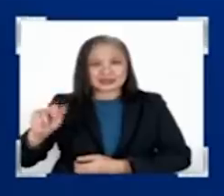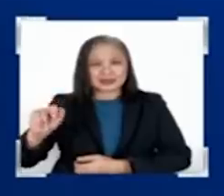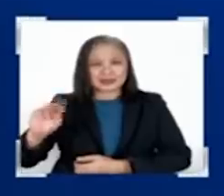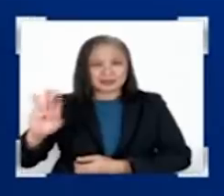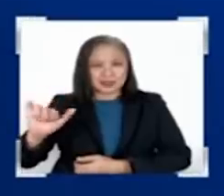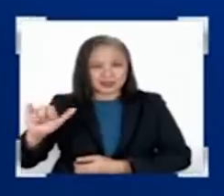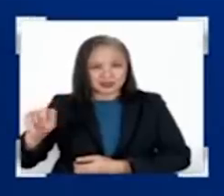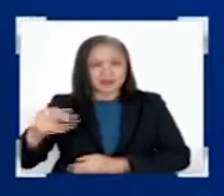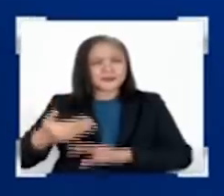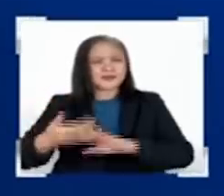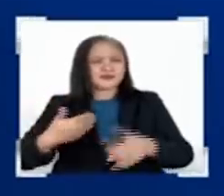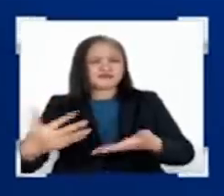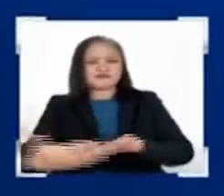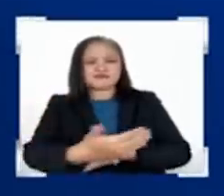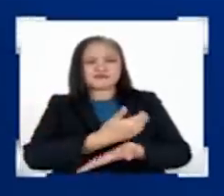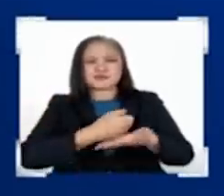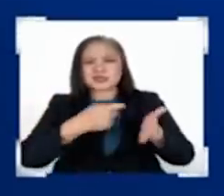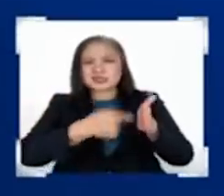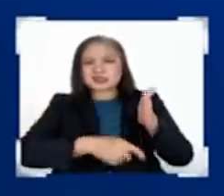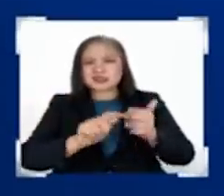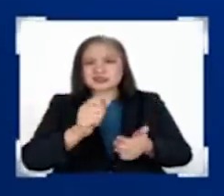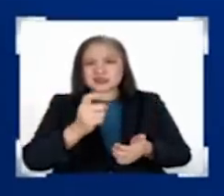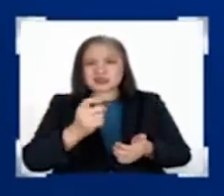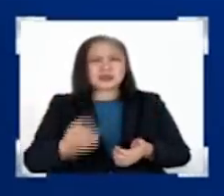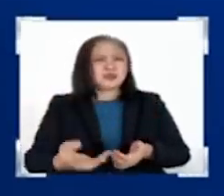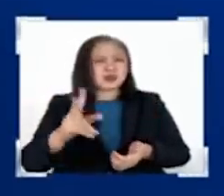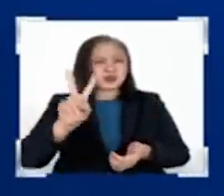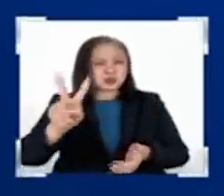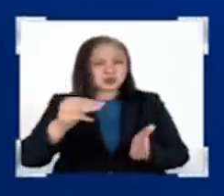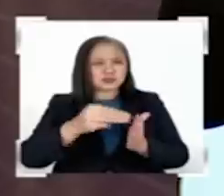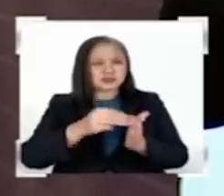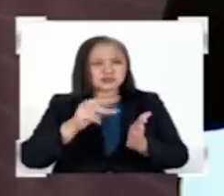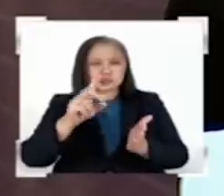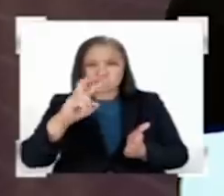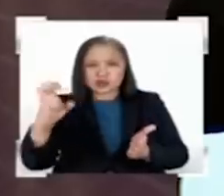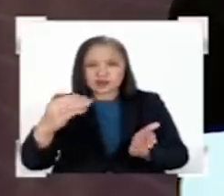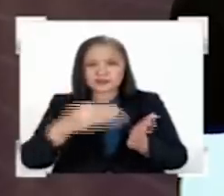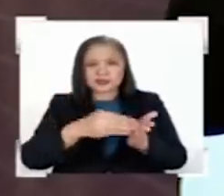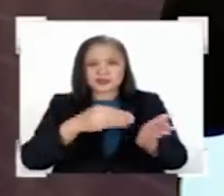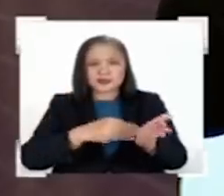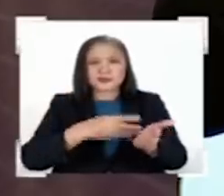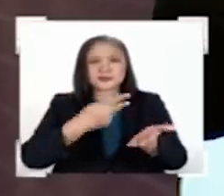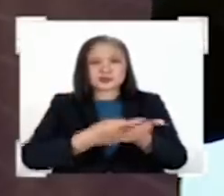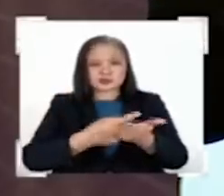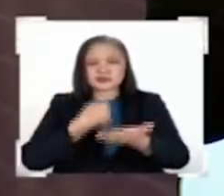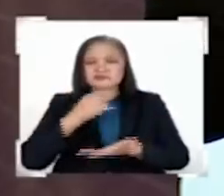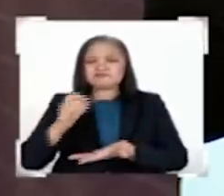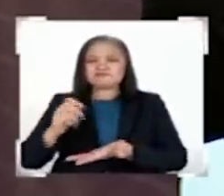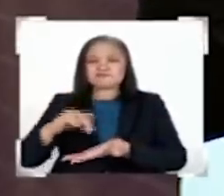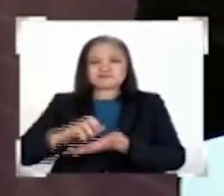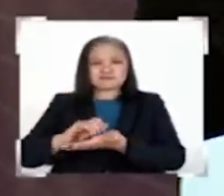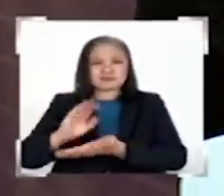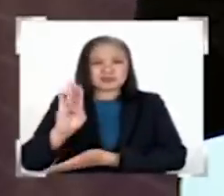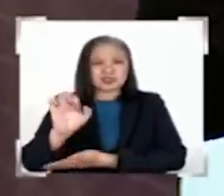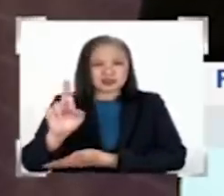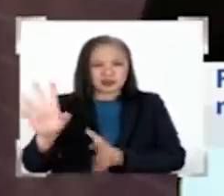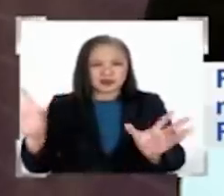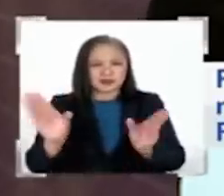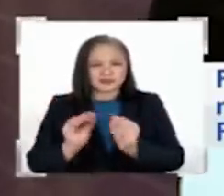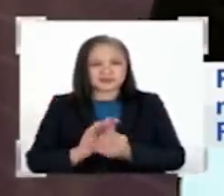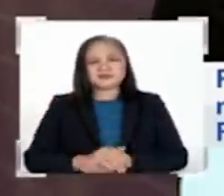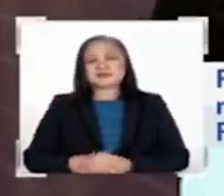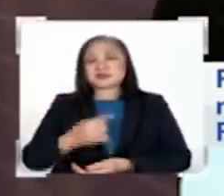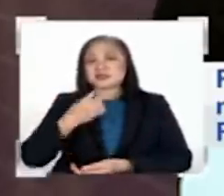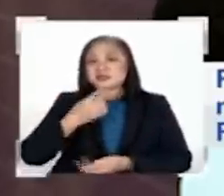sa 200 billion pesos base sa computation ng BIR. Ang pahayag ng kampo ni Marcos, kinontra ni retired Supreme Court